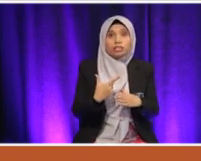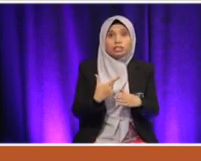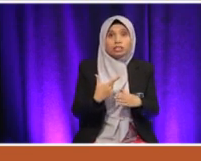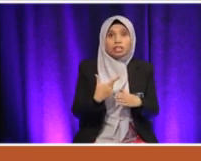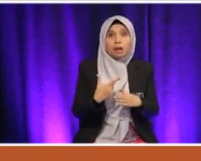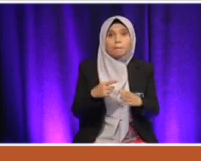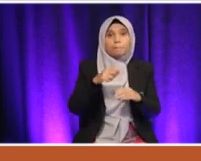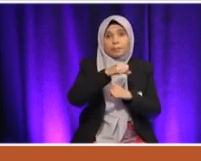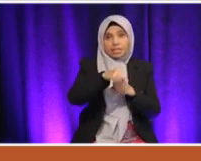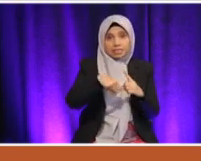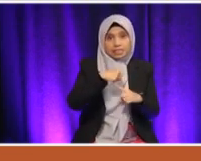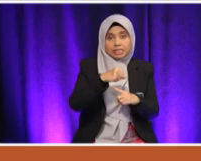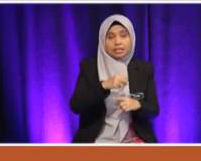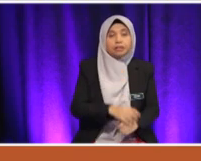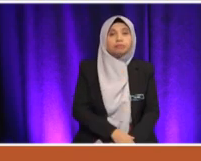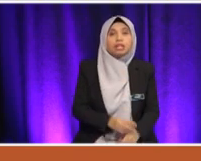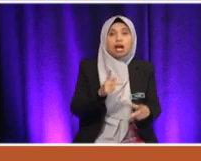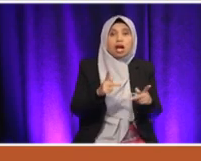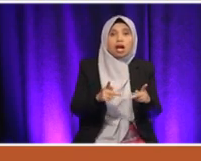segi caranya